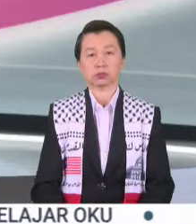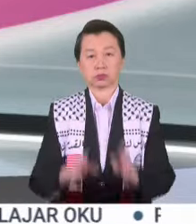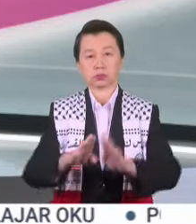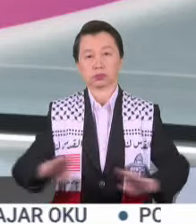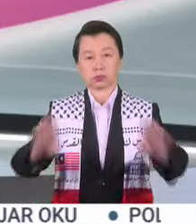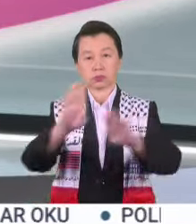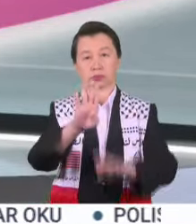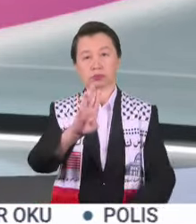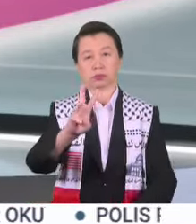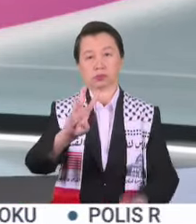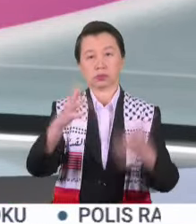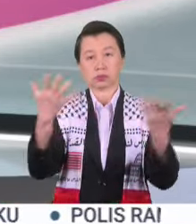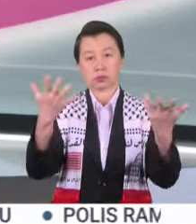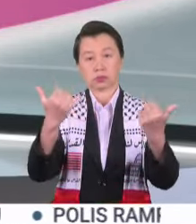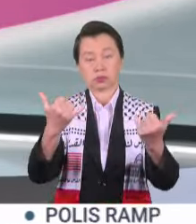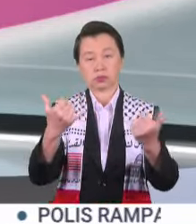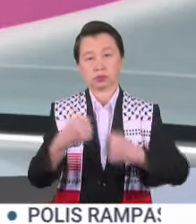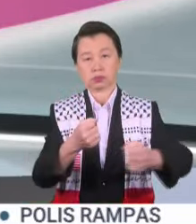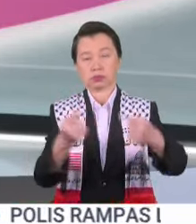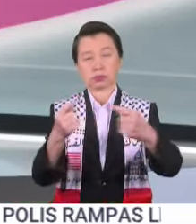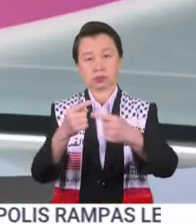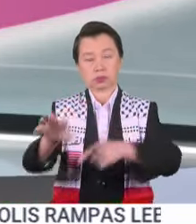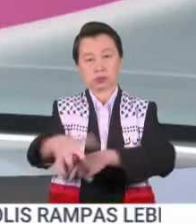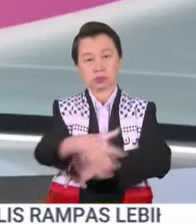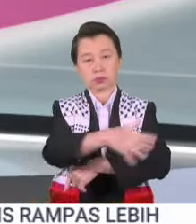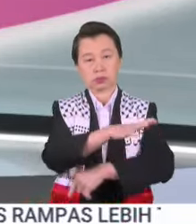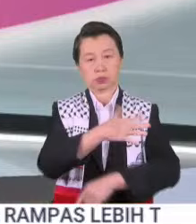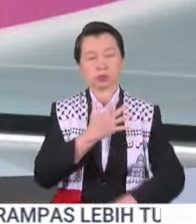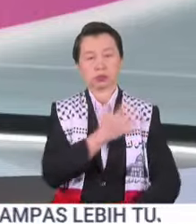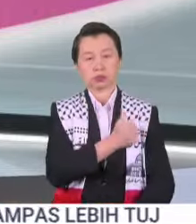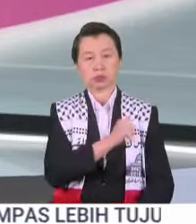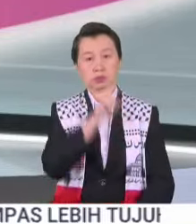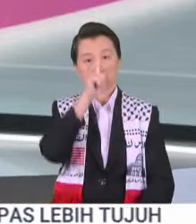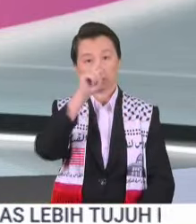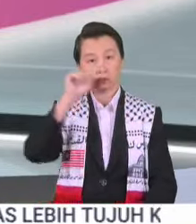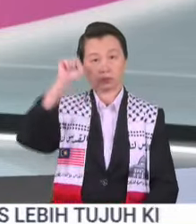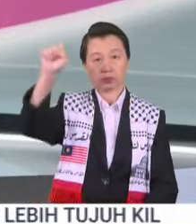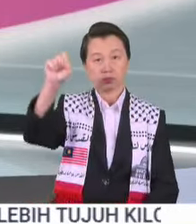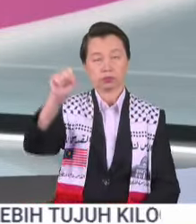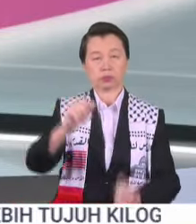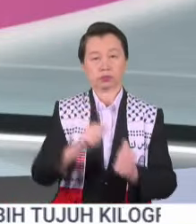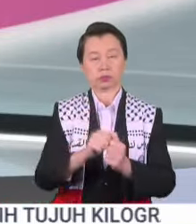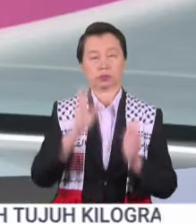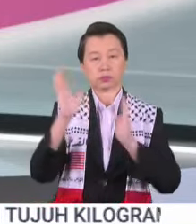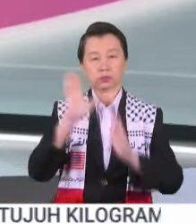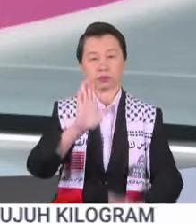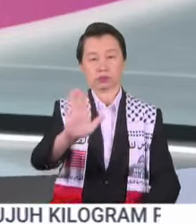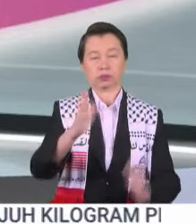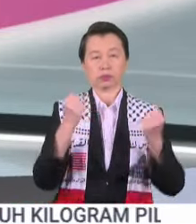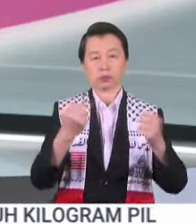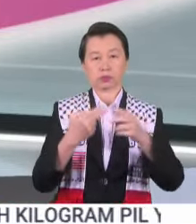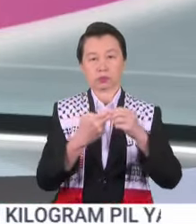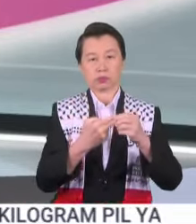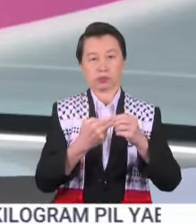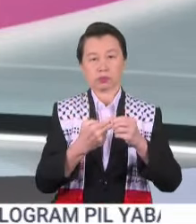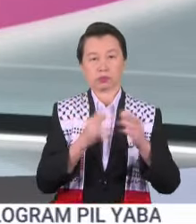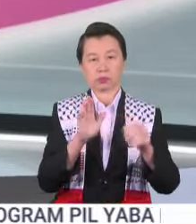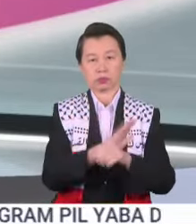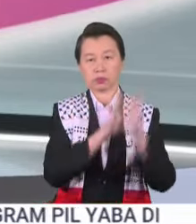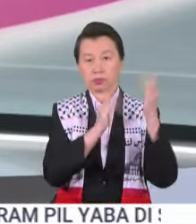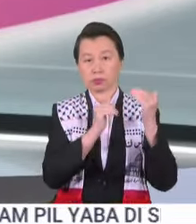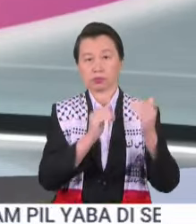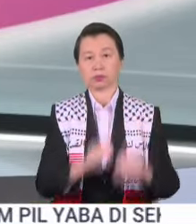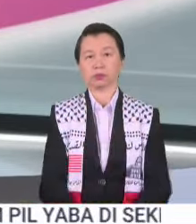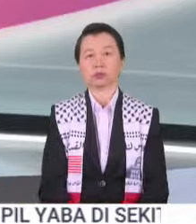Berita wilayah berakhir di sini. Dari sungai ke segara, Palestin pasti merdeka. Malaysia Madani, tekad perpaduan penuhi harapan.